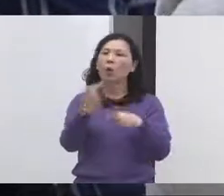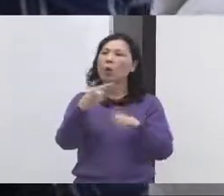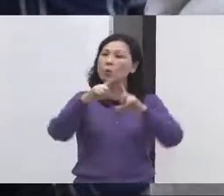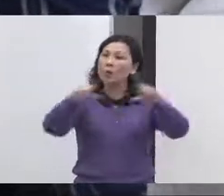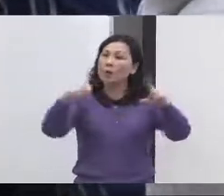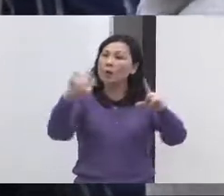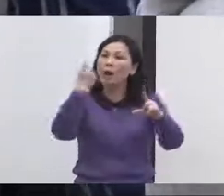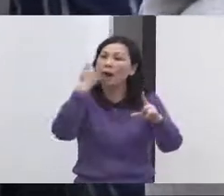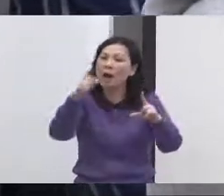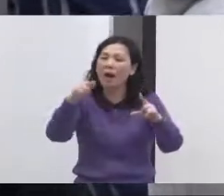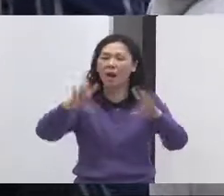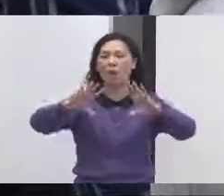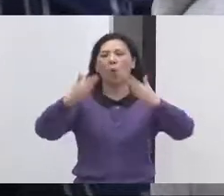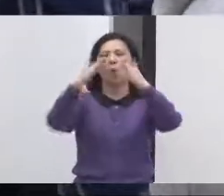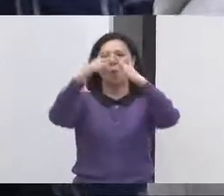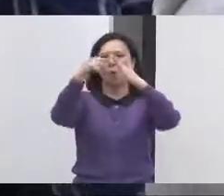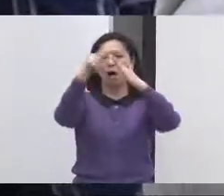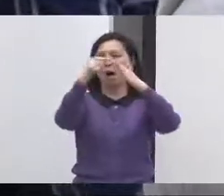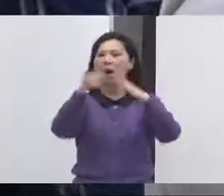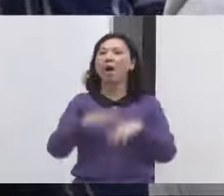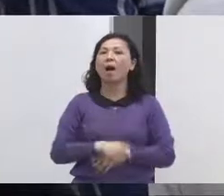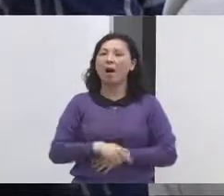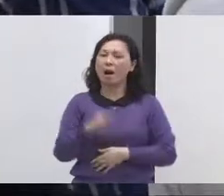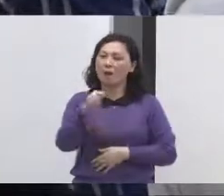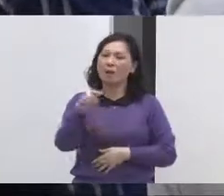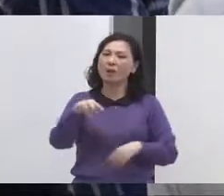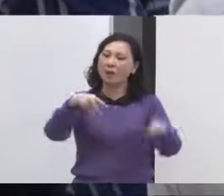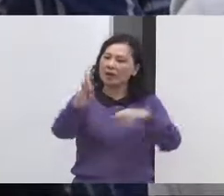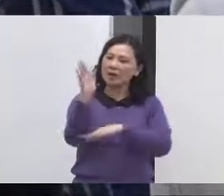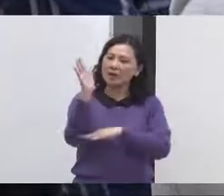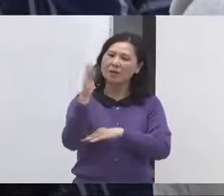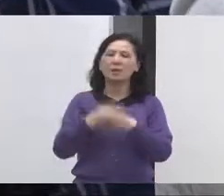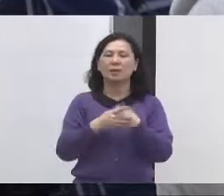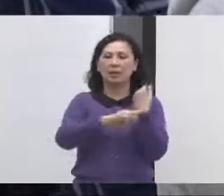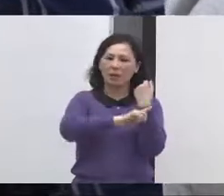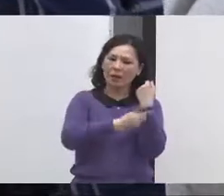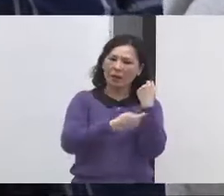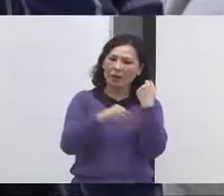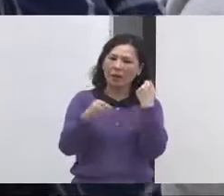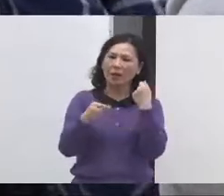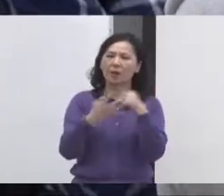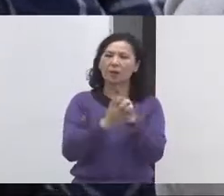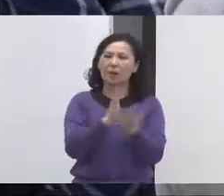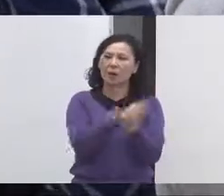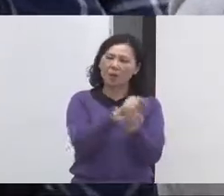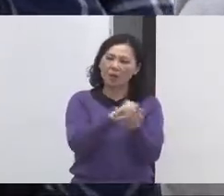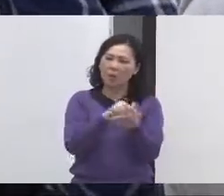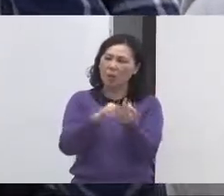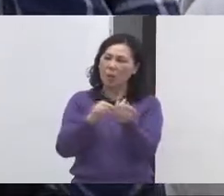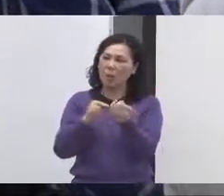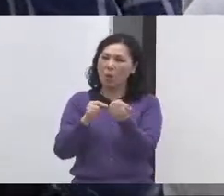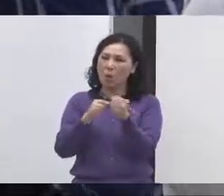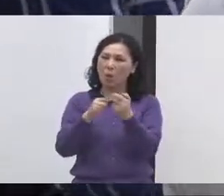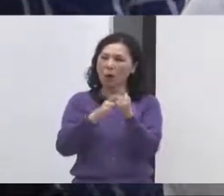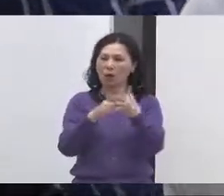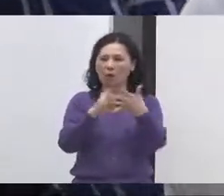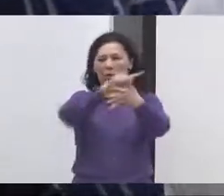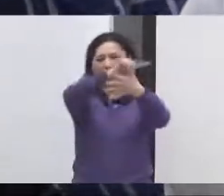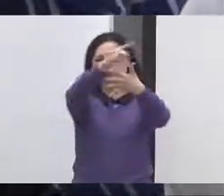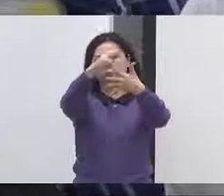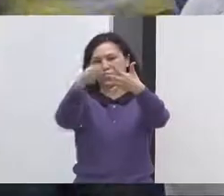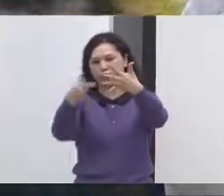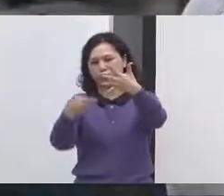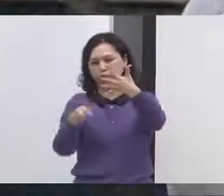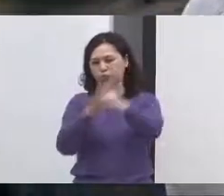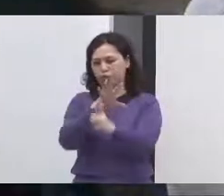就需要底下有这些行政法律的这些东西去强制，以一个由上而下一个强